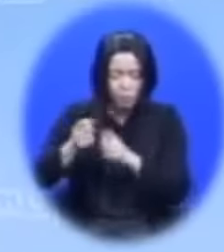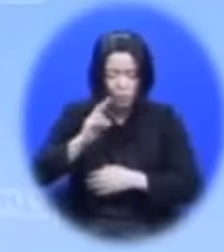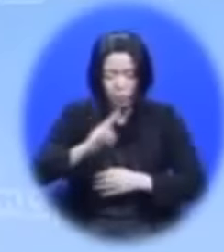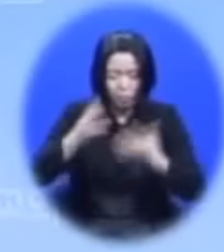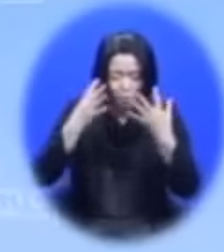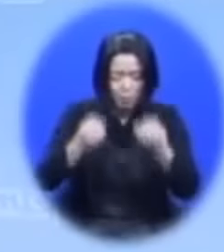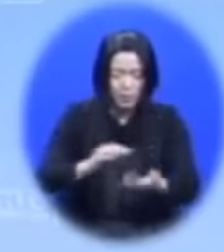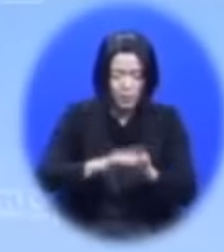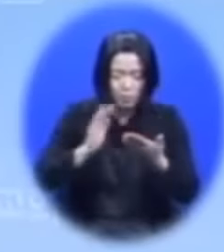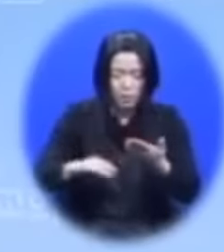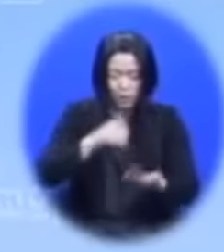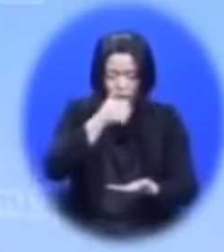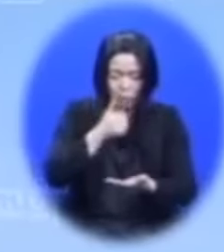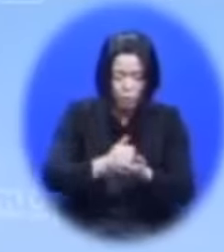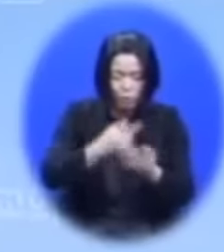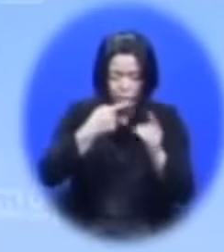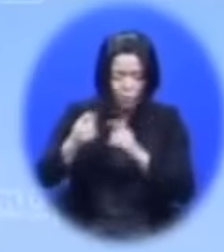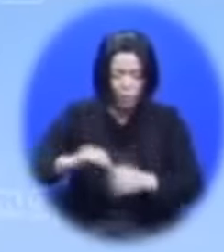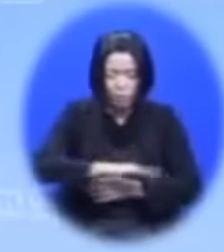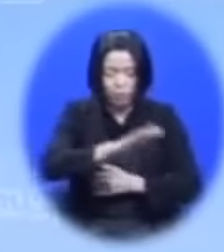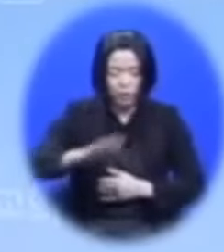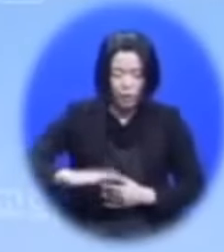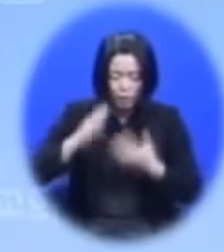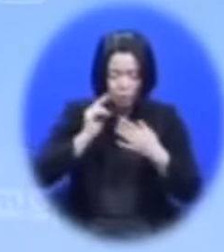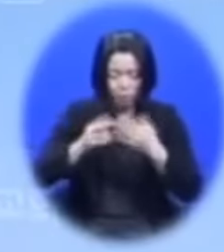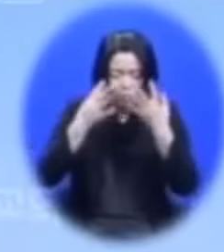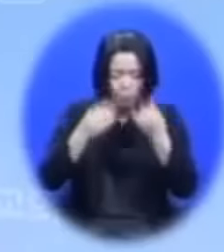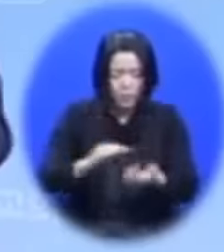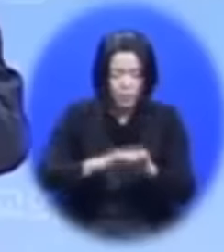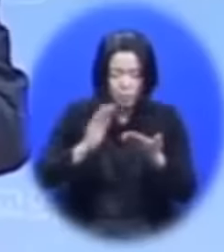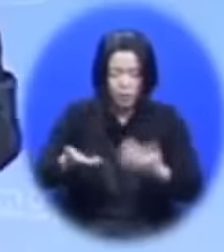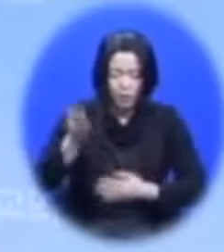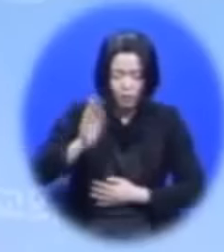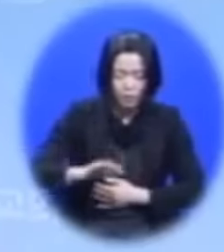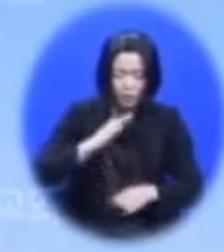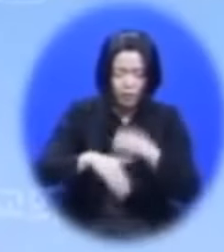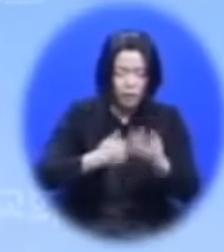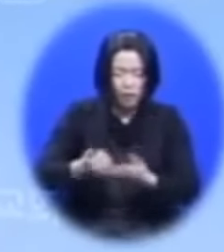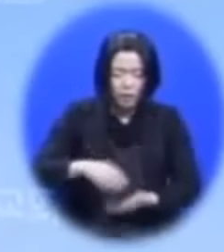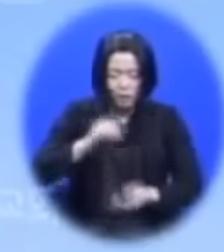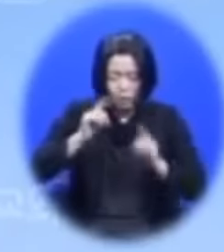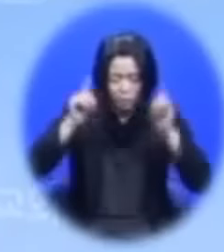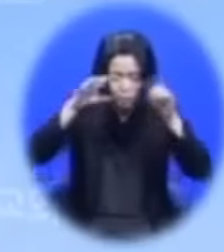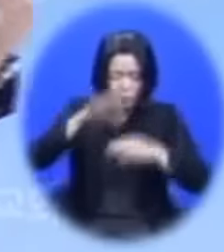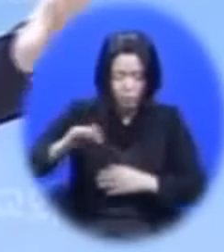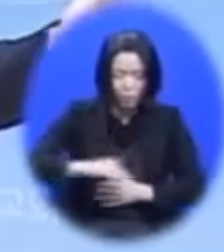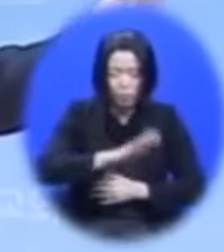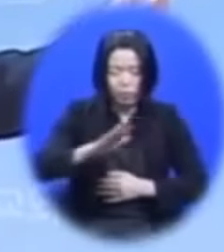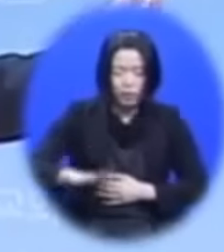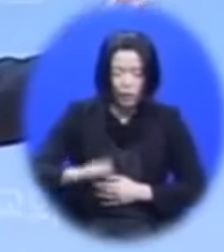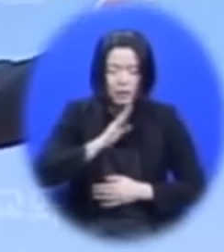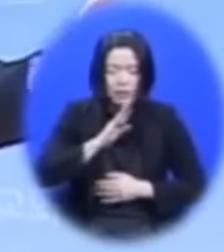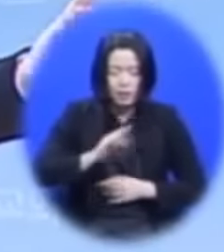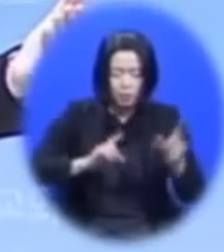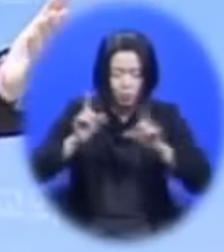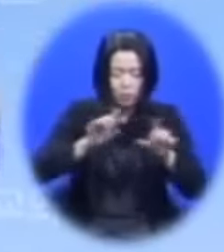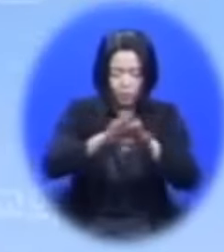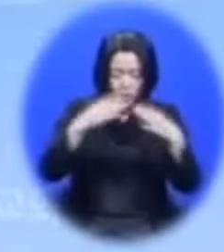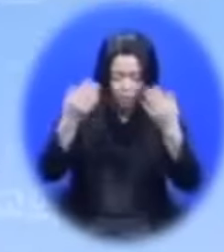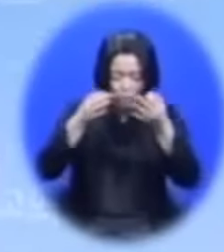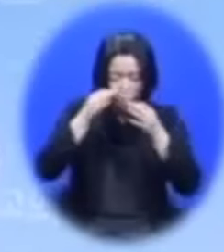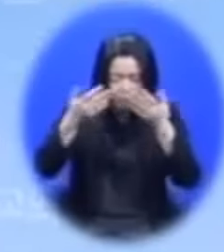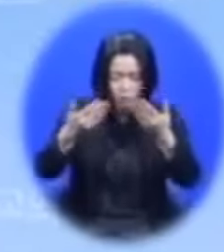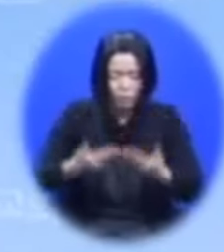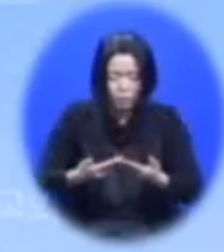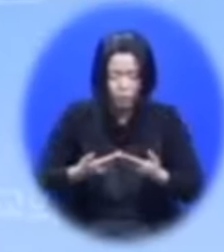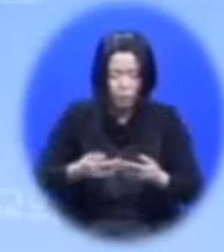많습니다. 죄의 유혹이 우리에게 너무 많습니다. 그러나 하나님 지옥의 실상을 우리에게 열어 보여주심으로 더 이상